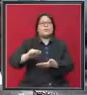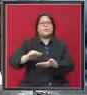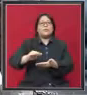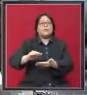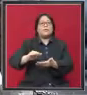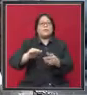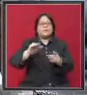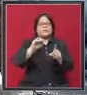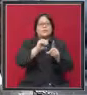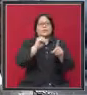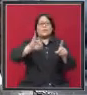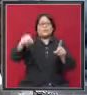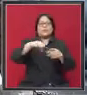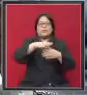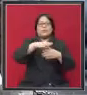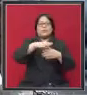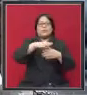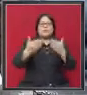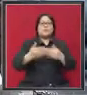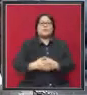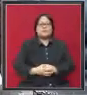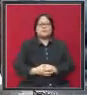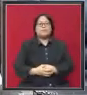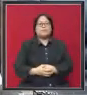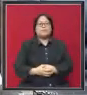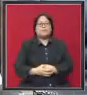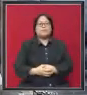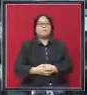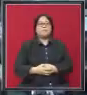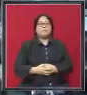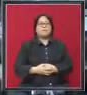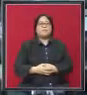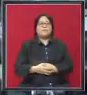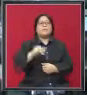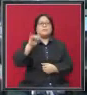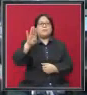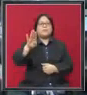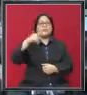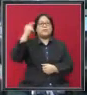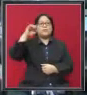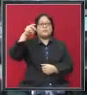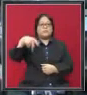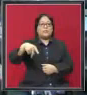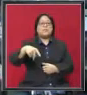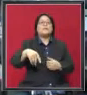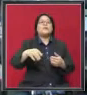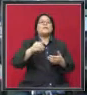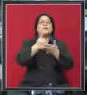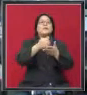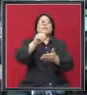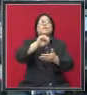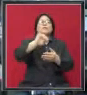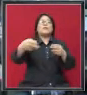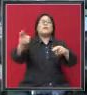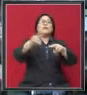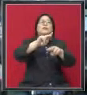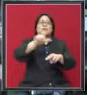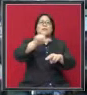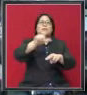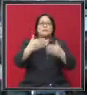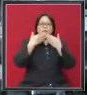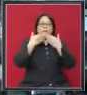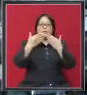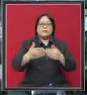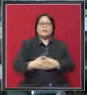dikurangkan sebanyak RM100 juta? Sekian, terima kasih. Wabil Menteri, Tuan Speaker. Bantuan RM50 juta ditambahlah.